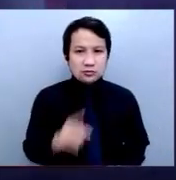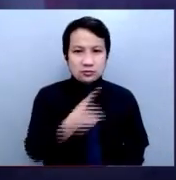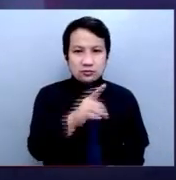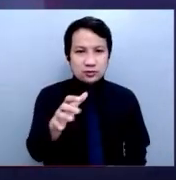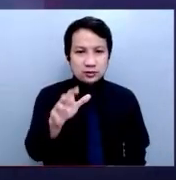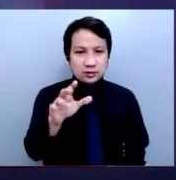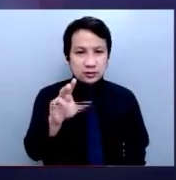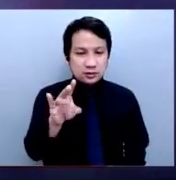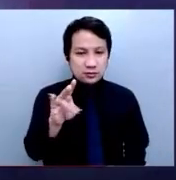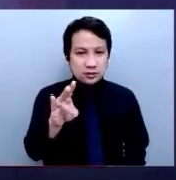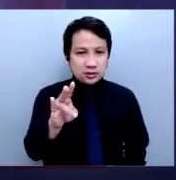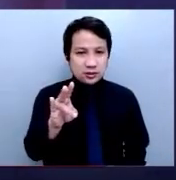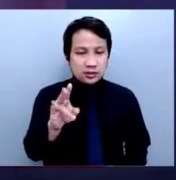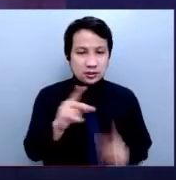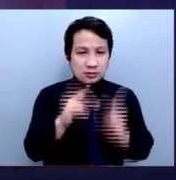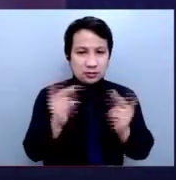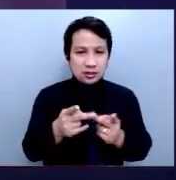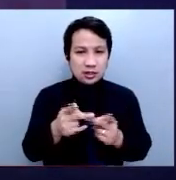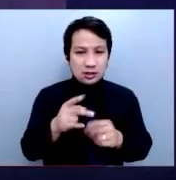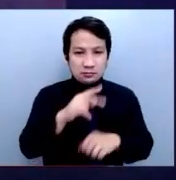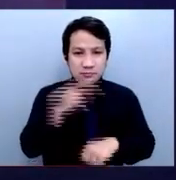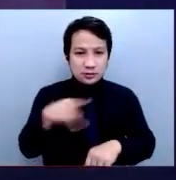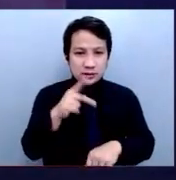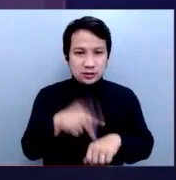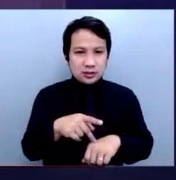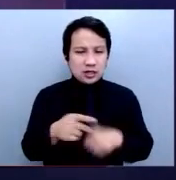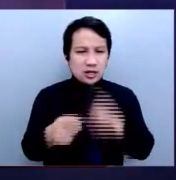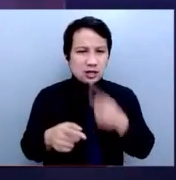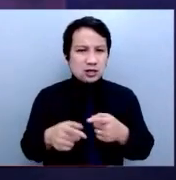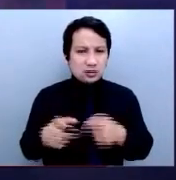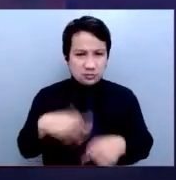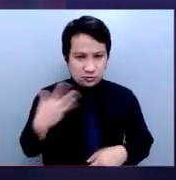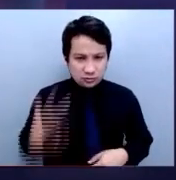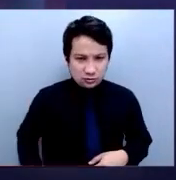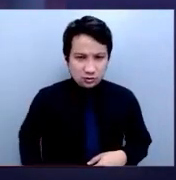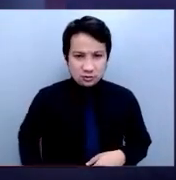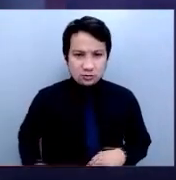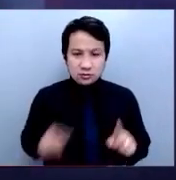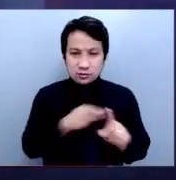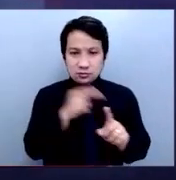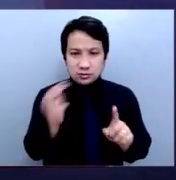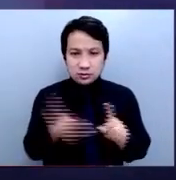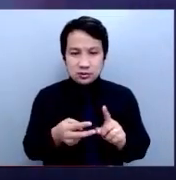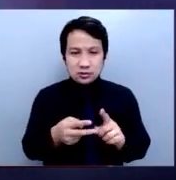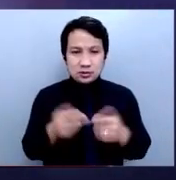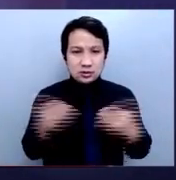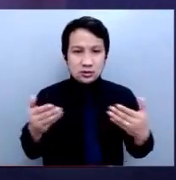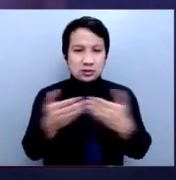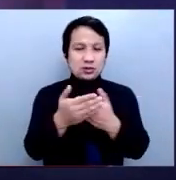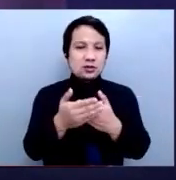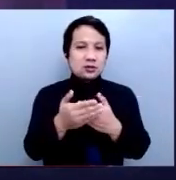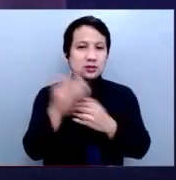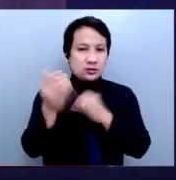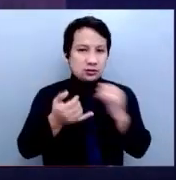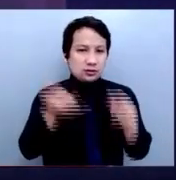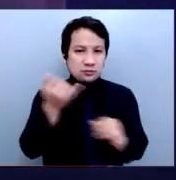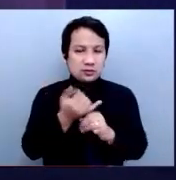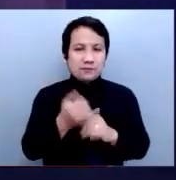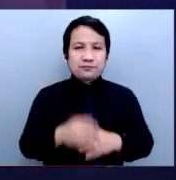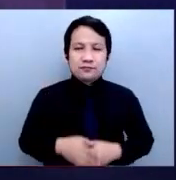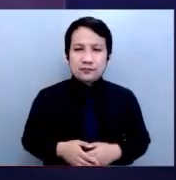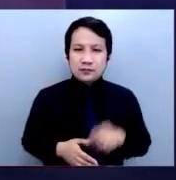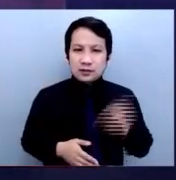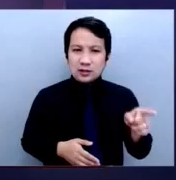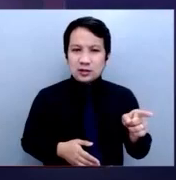117th place ang Pilipinas sa ranking ng Corruption Perceptions Index ng Transparency International. Sa scale